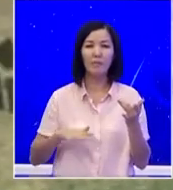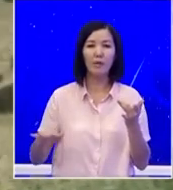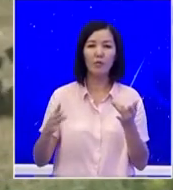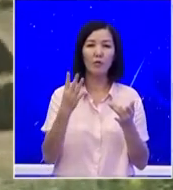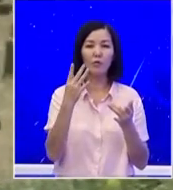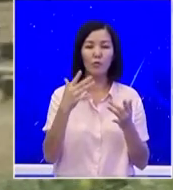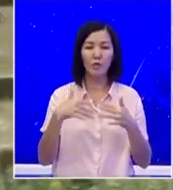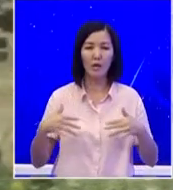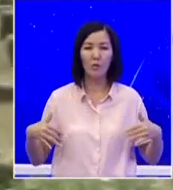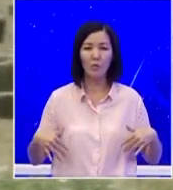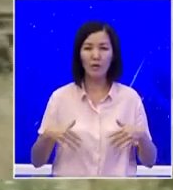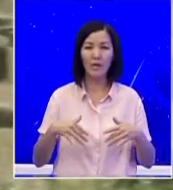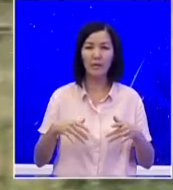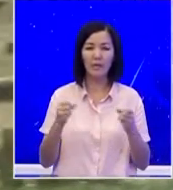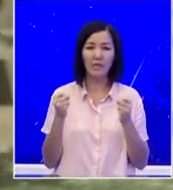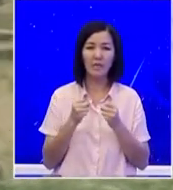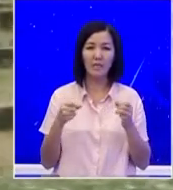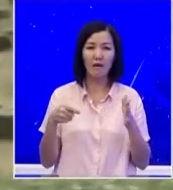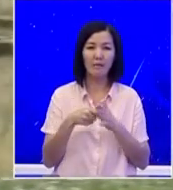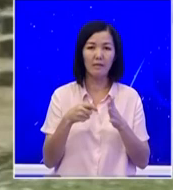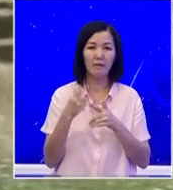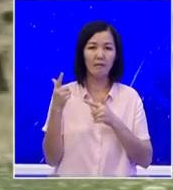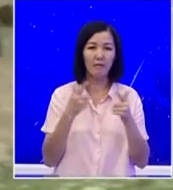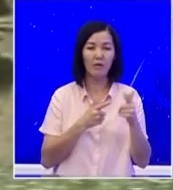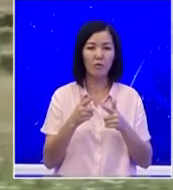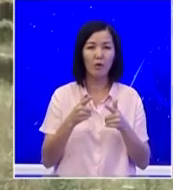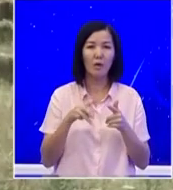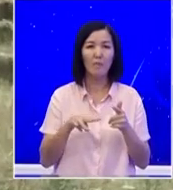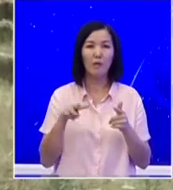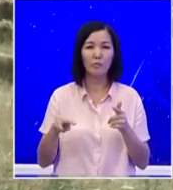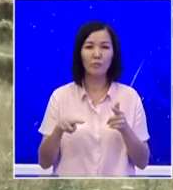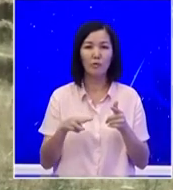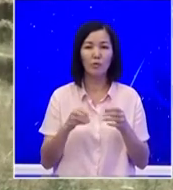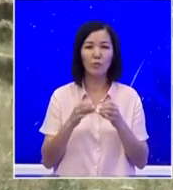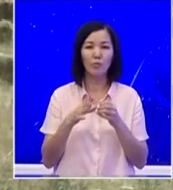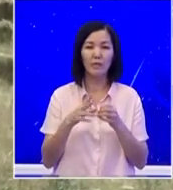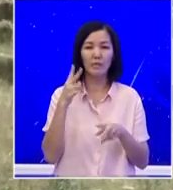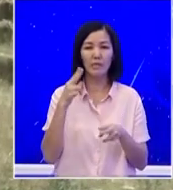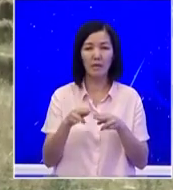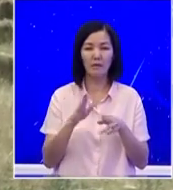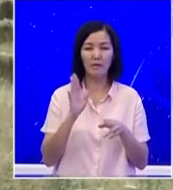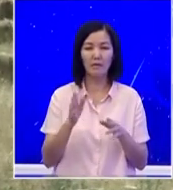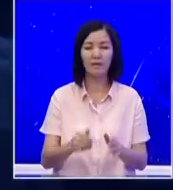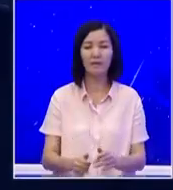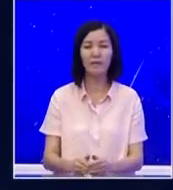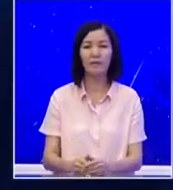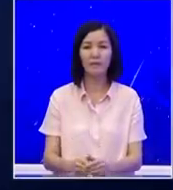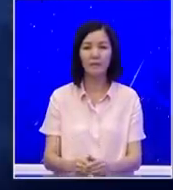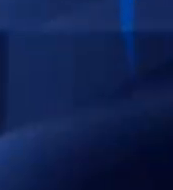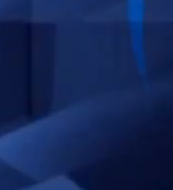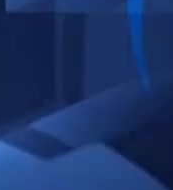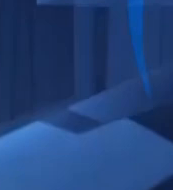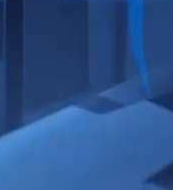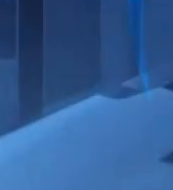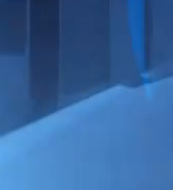төрт түліктің қысқазығын дайындау науқаны маусымның 10-15-терінде толықтай аяқталады деп күтіліп отыр. Құрманжан